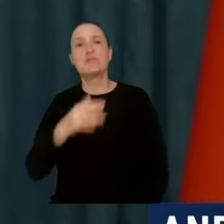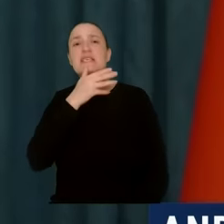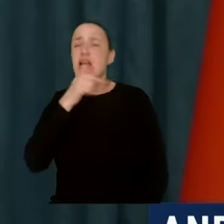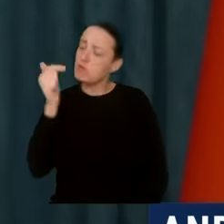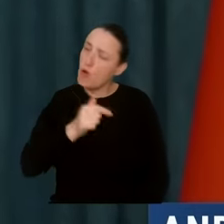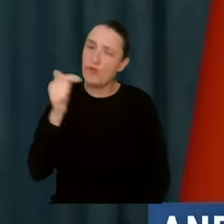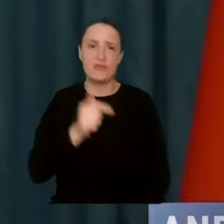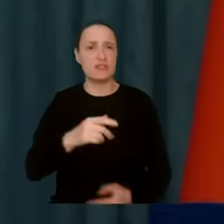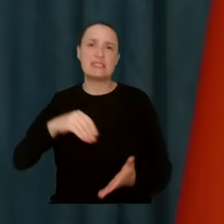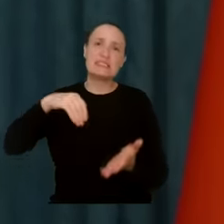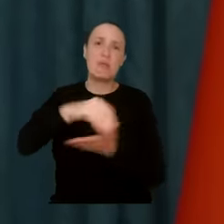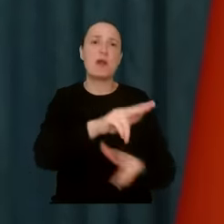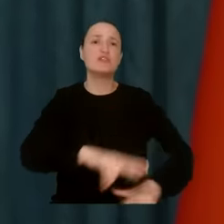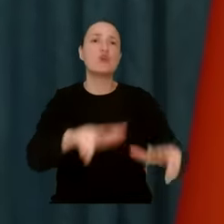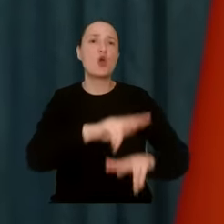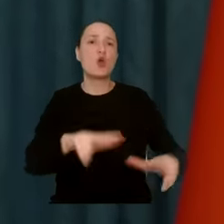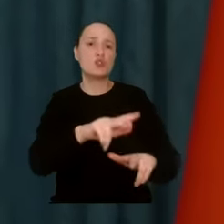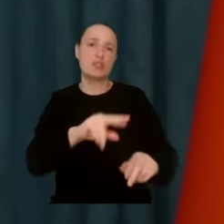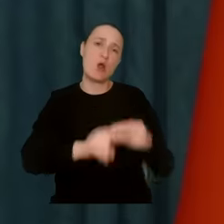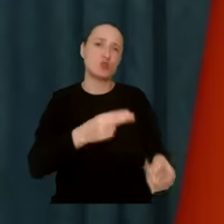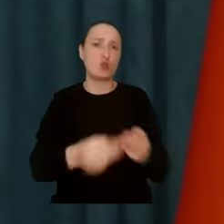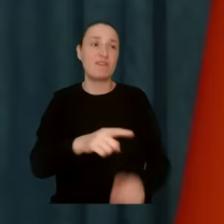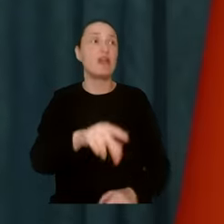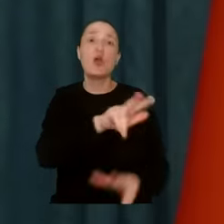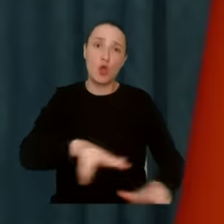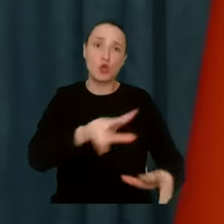odszkodowanie rodzinie naszego